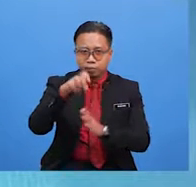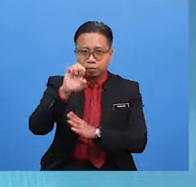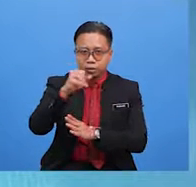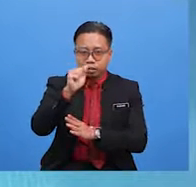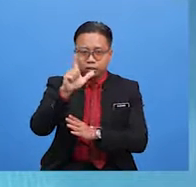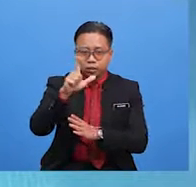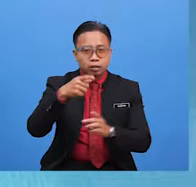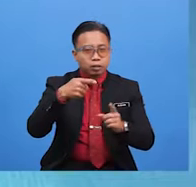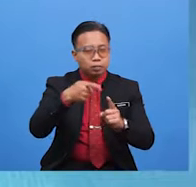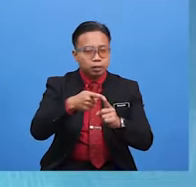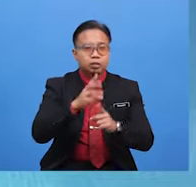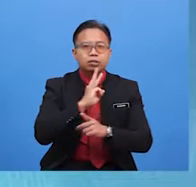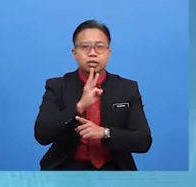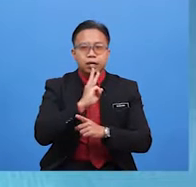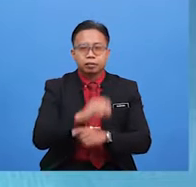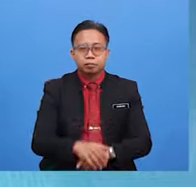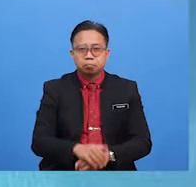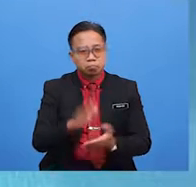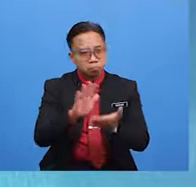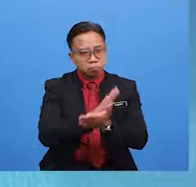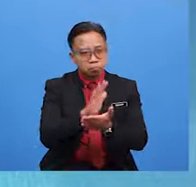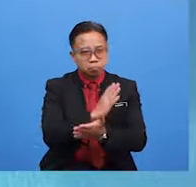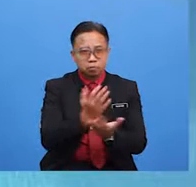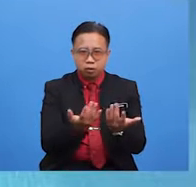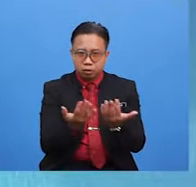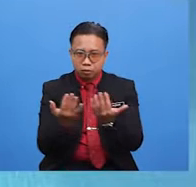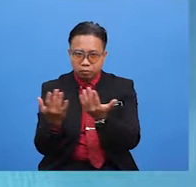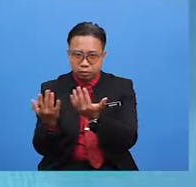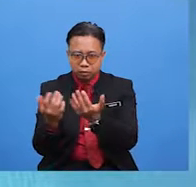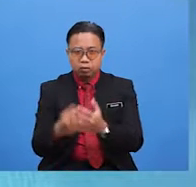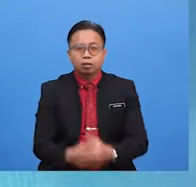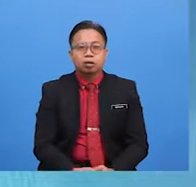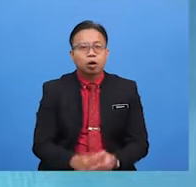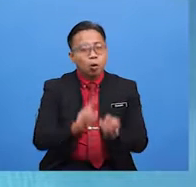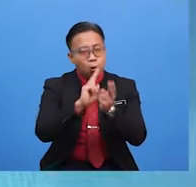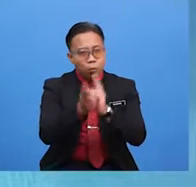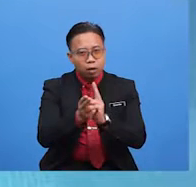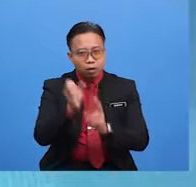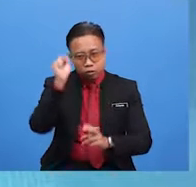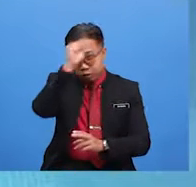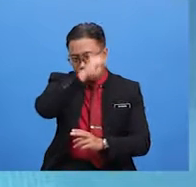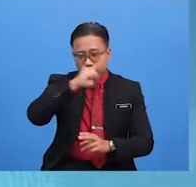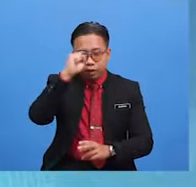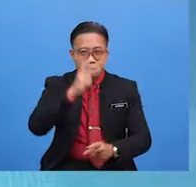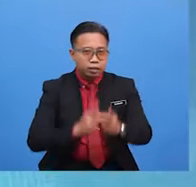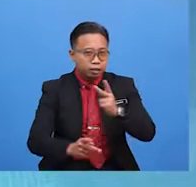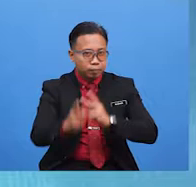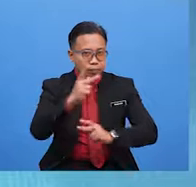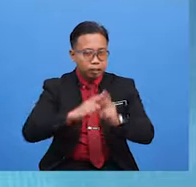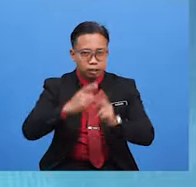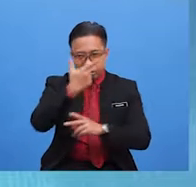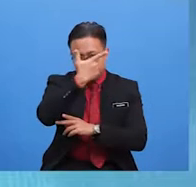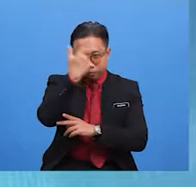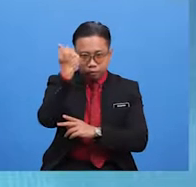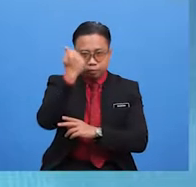cecair. Kertas yang terbakar berlaku perubahan sifat kimia kerana